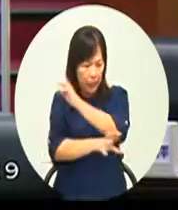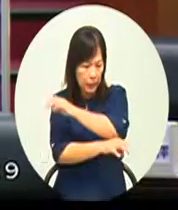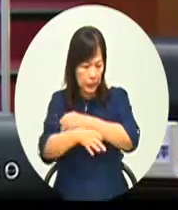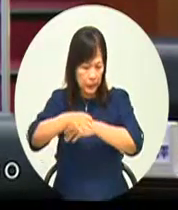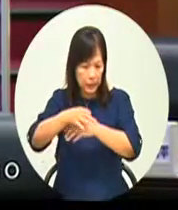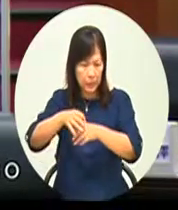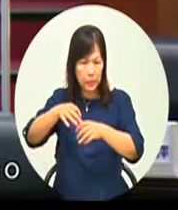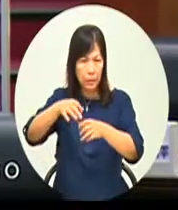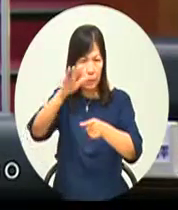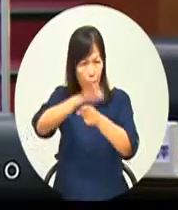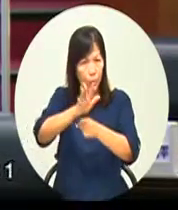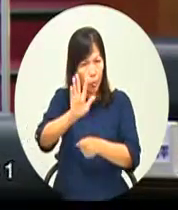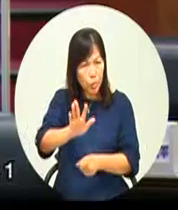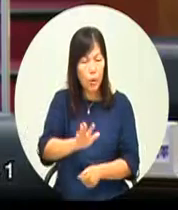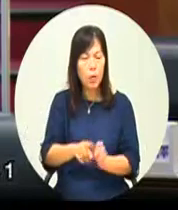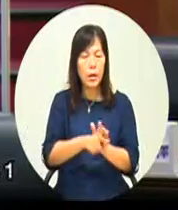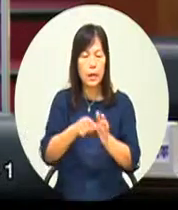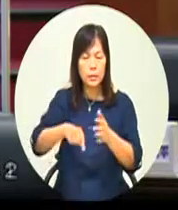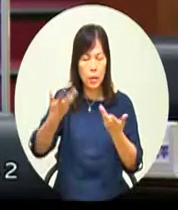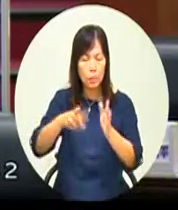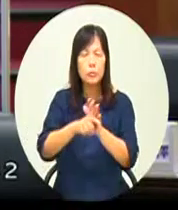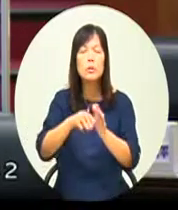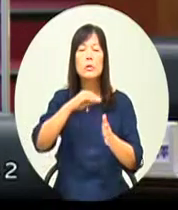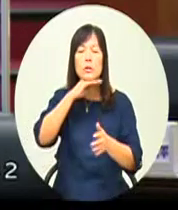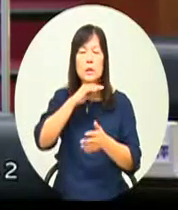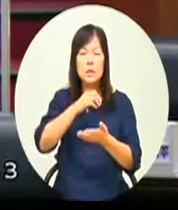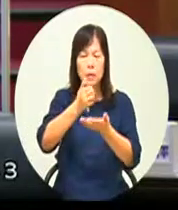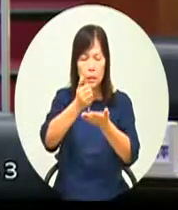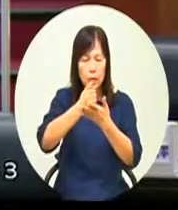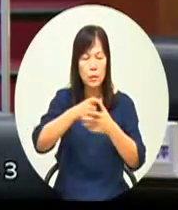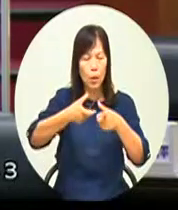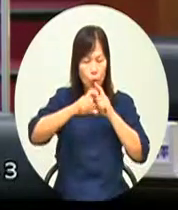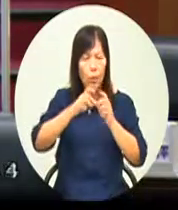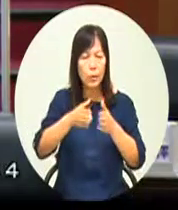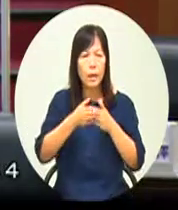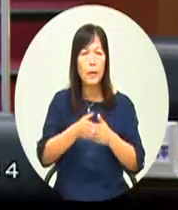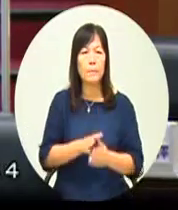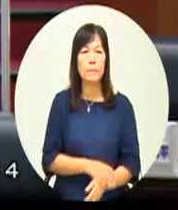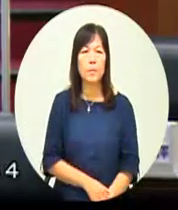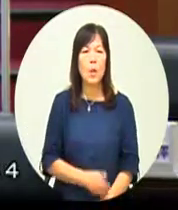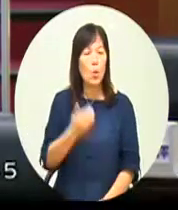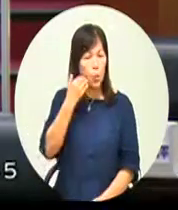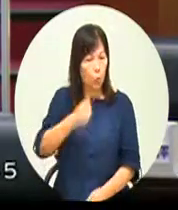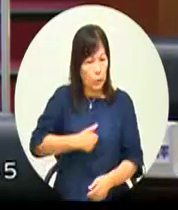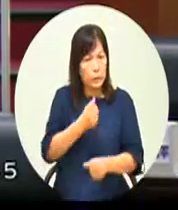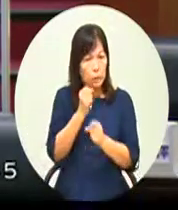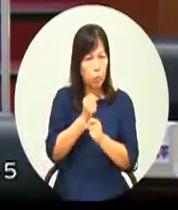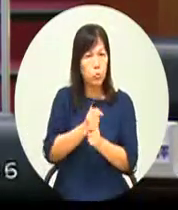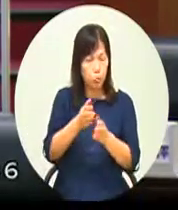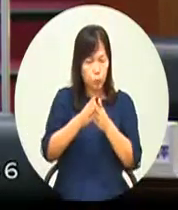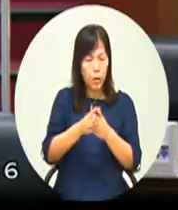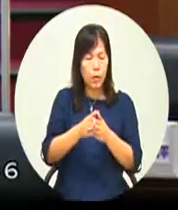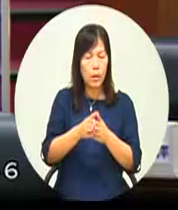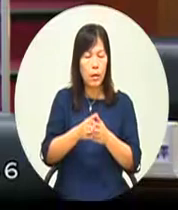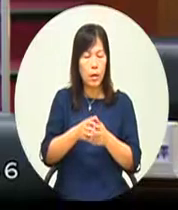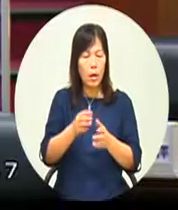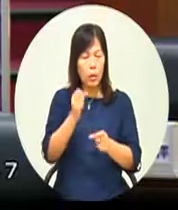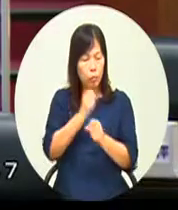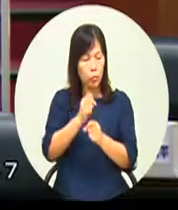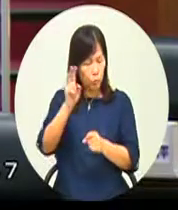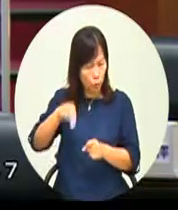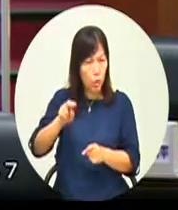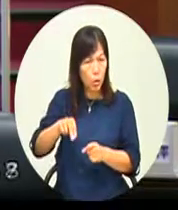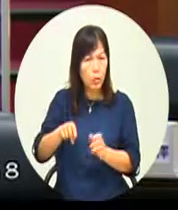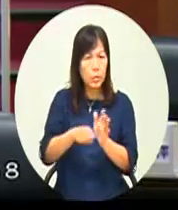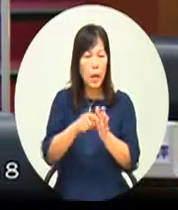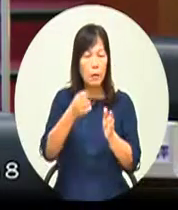贴？这些问题请局长待会可以来答复。那另外如果真的要做，如果可以做，有没有可能